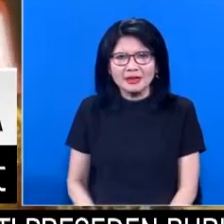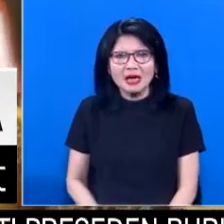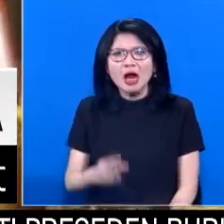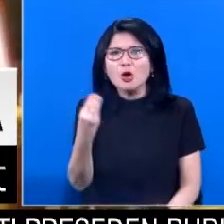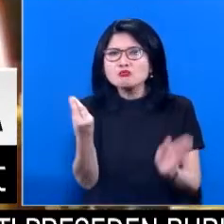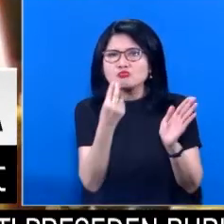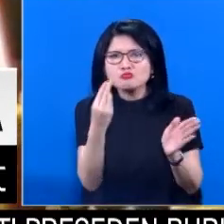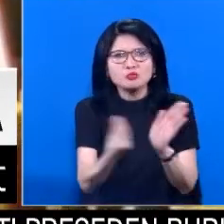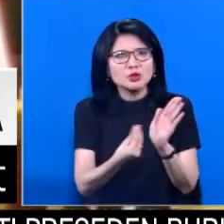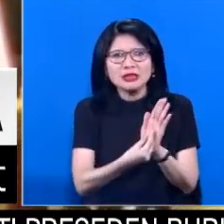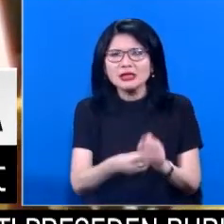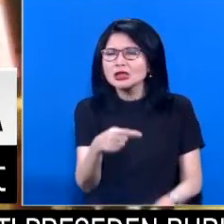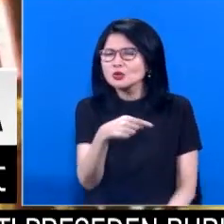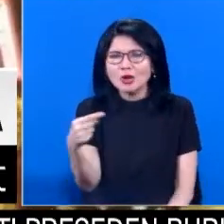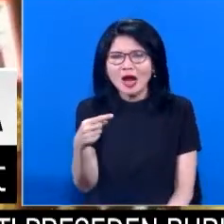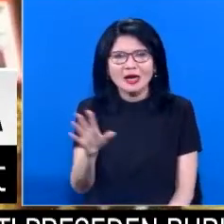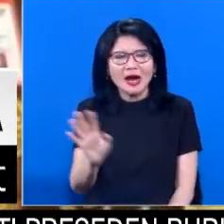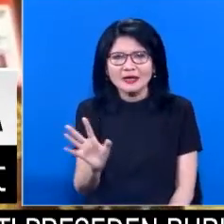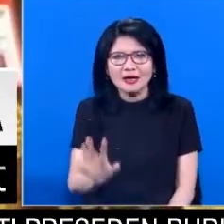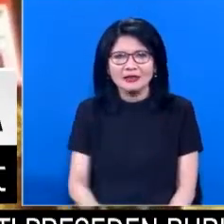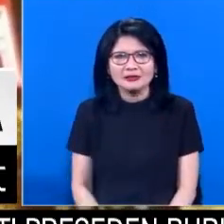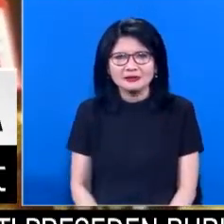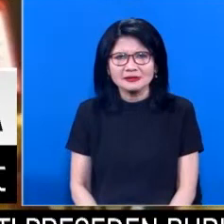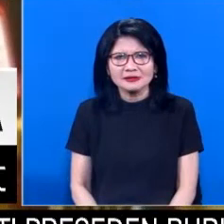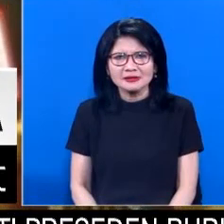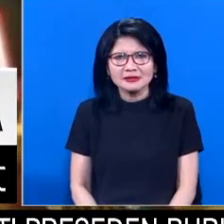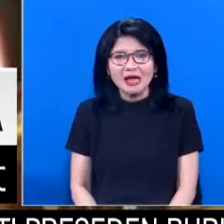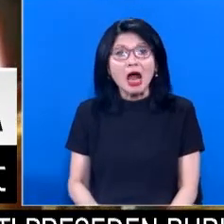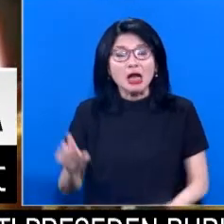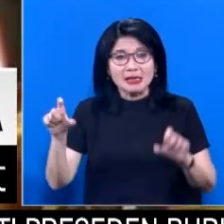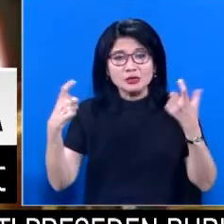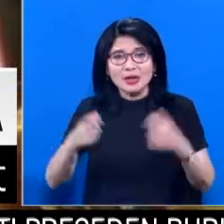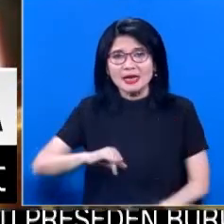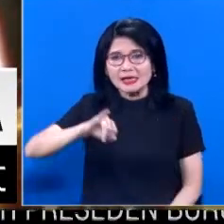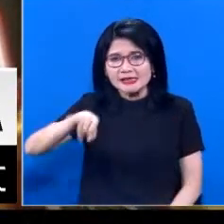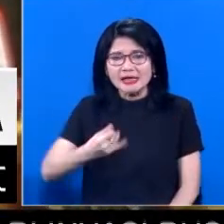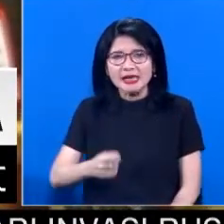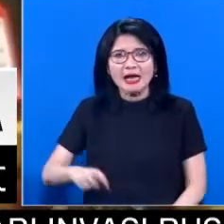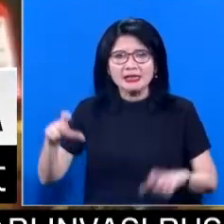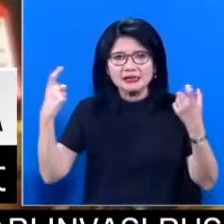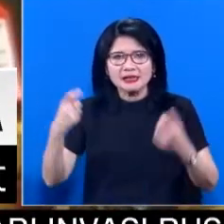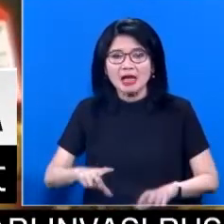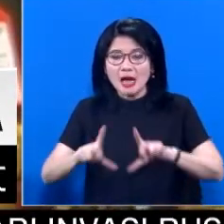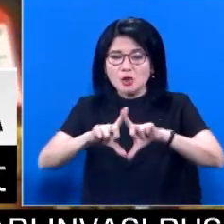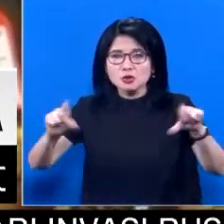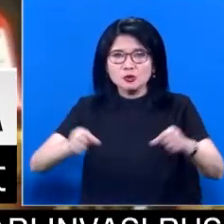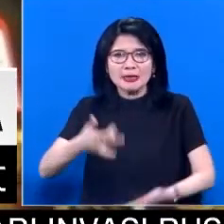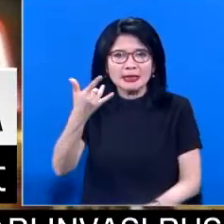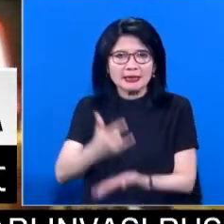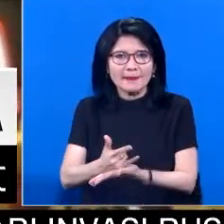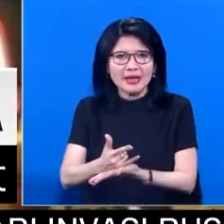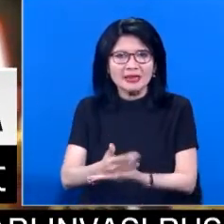bukti. Kajari Kabupaten Cirebon mengeluarkan surat ketetapan